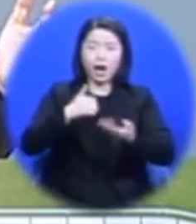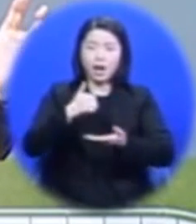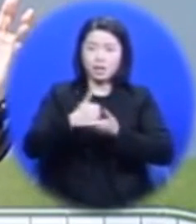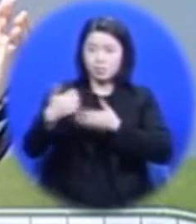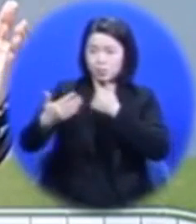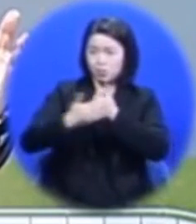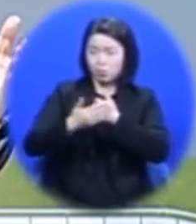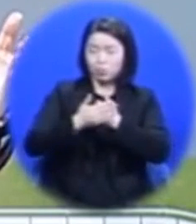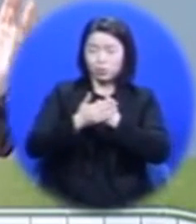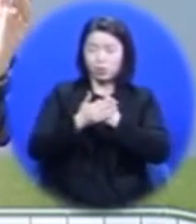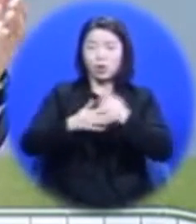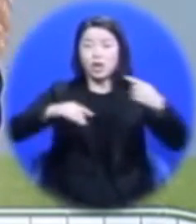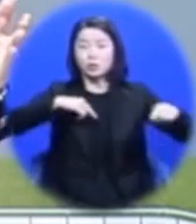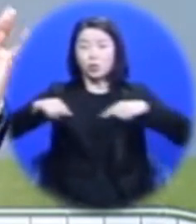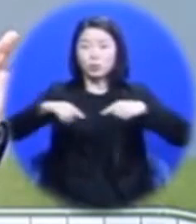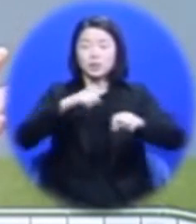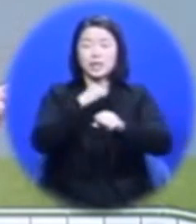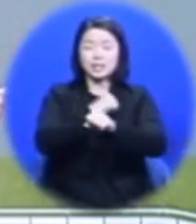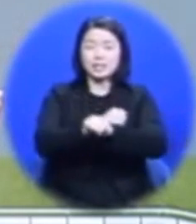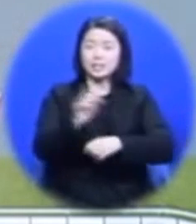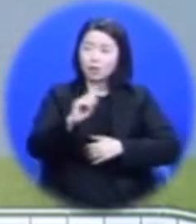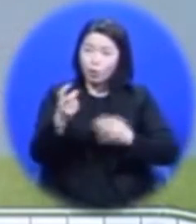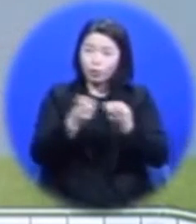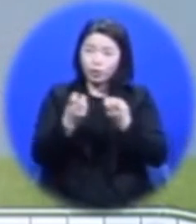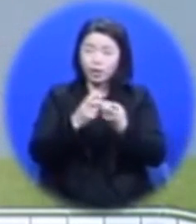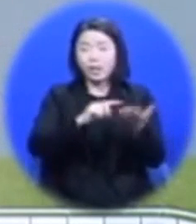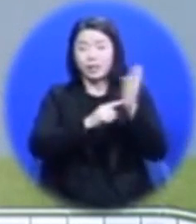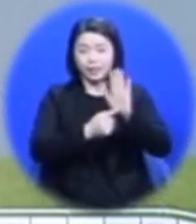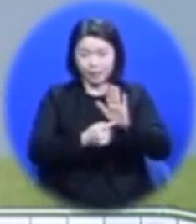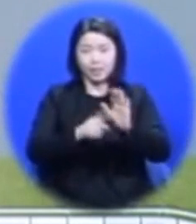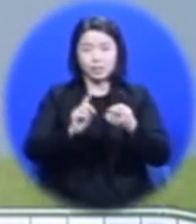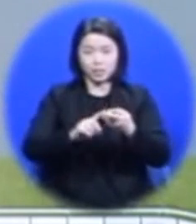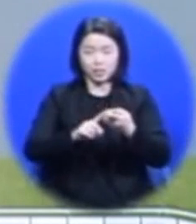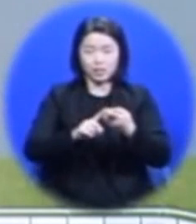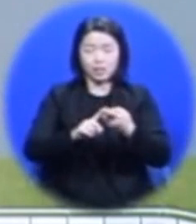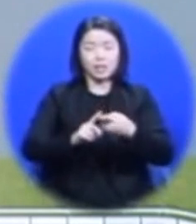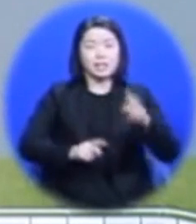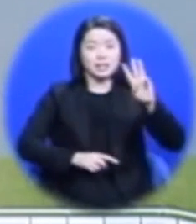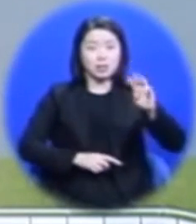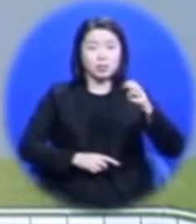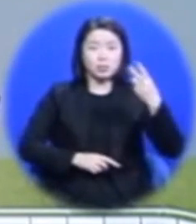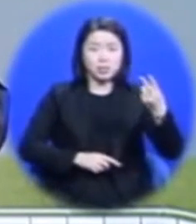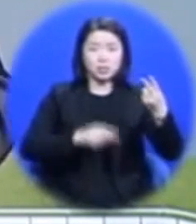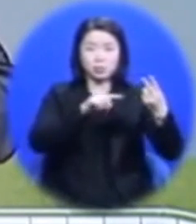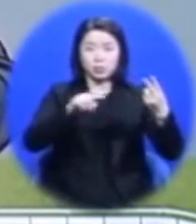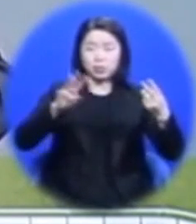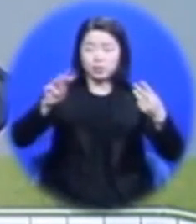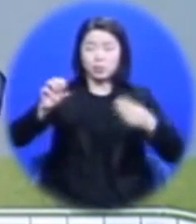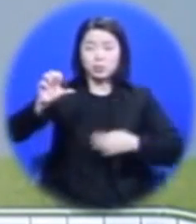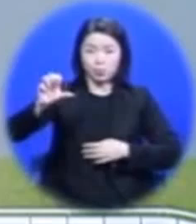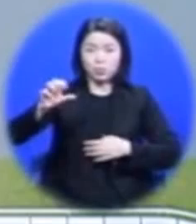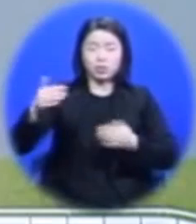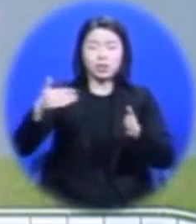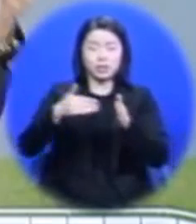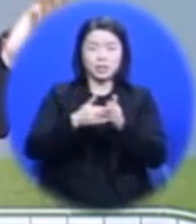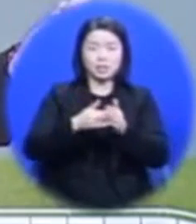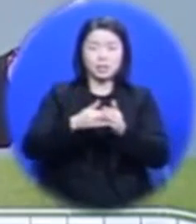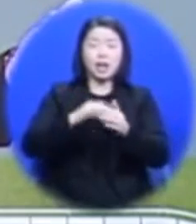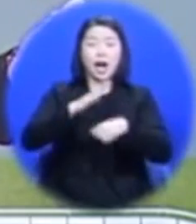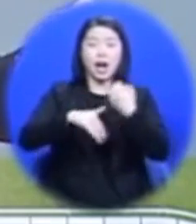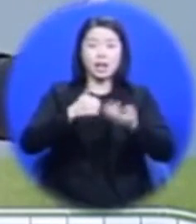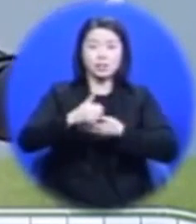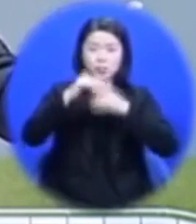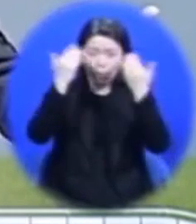개입하셔서 통치하시는 일들이 어떻게 나타나는지, 32절부터 35절까지는 이제 하나님께서 완전히 이